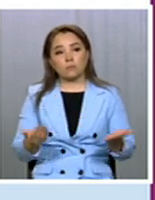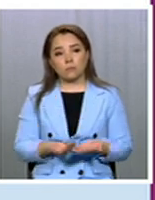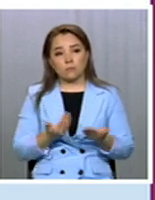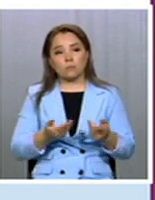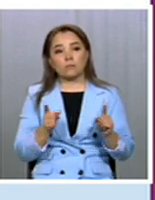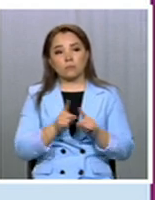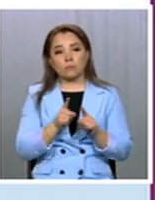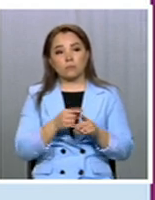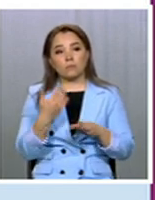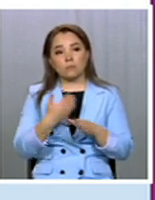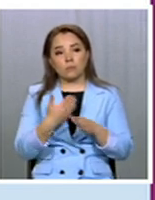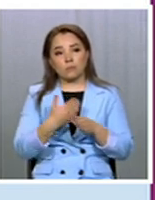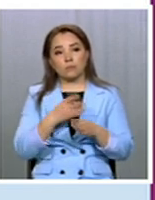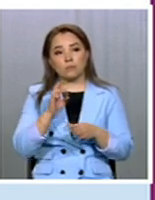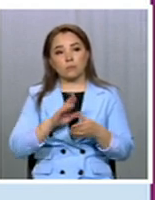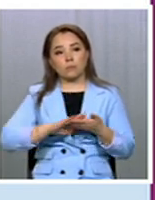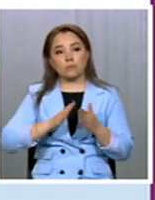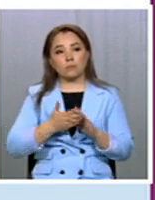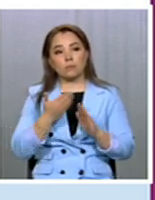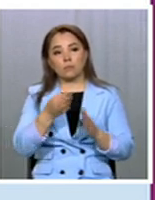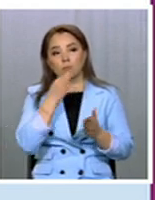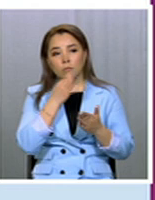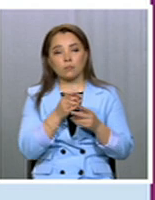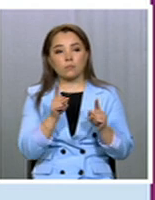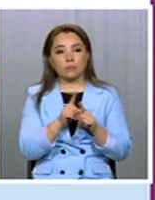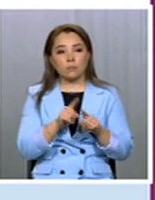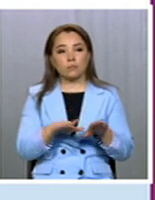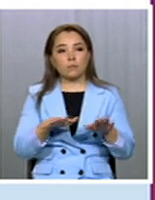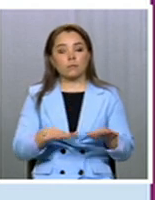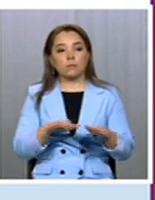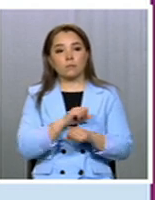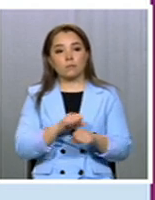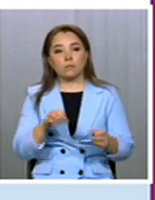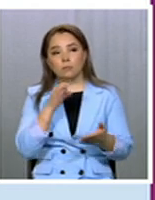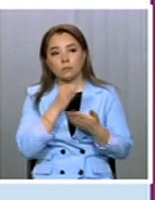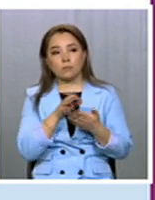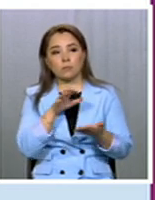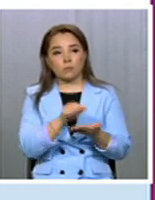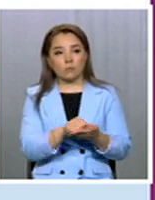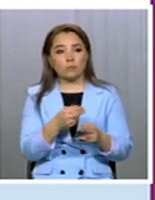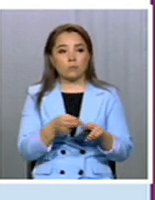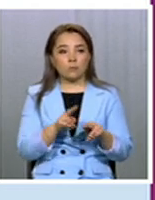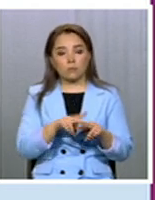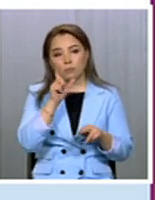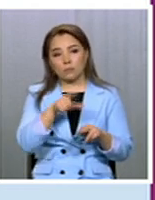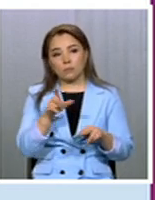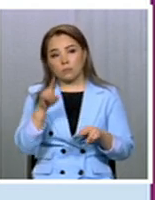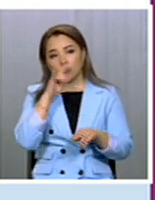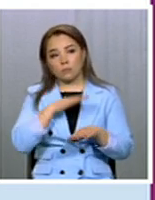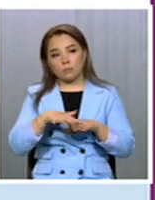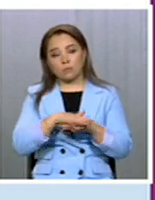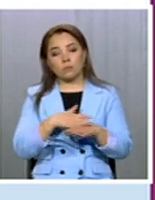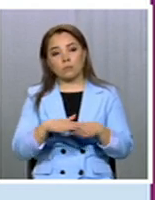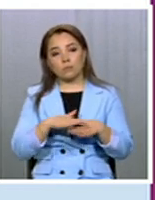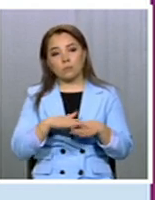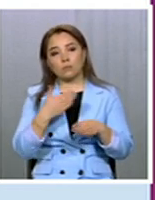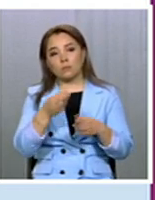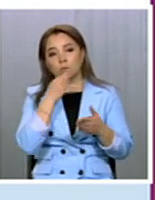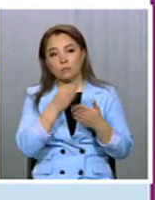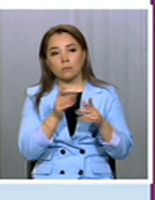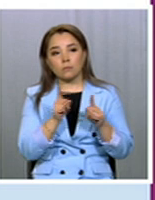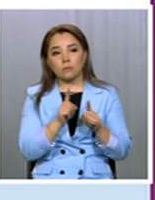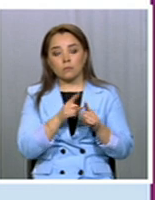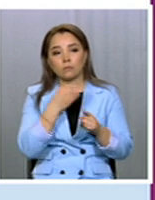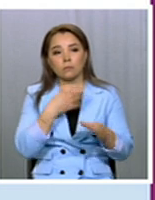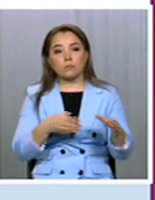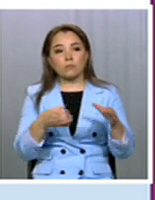еткен. Әлеуметтік қайшылықтар орын алмауына қазақ халқының тектілігі, ұлттық болмысы да әсер